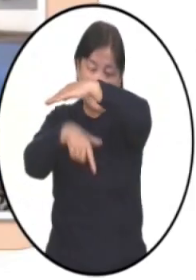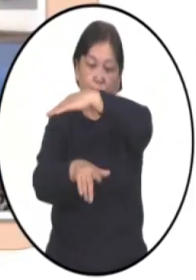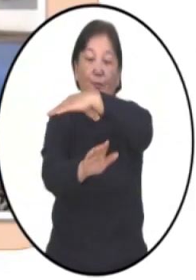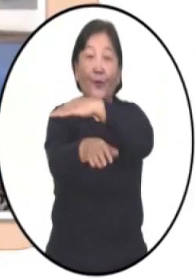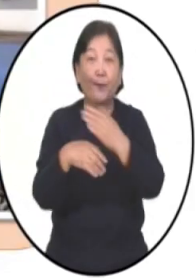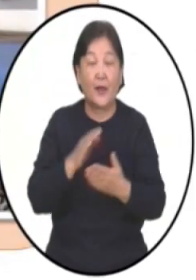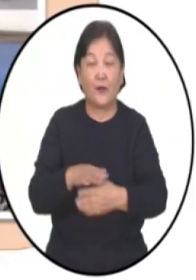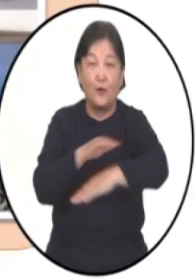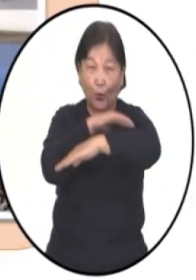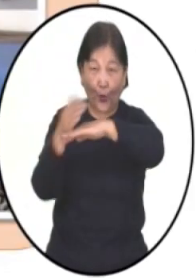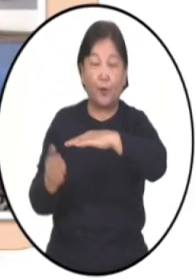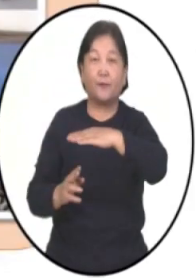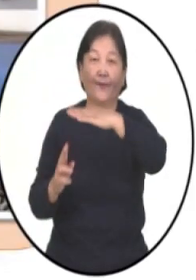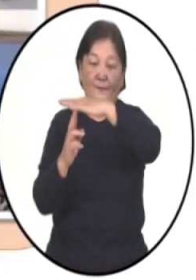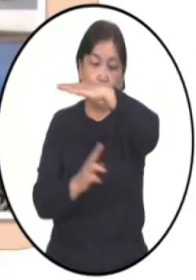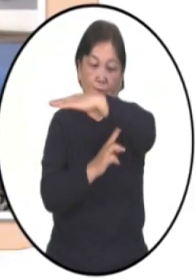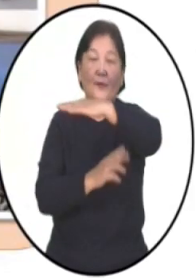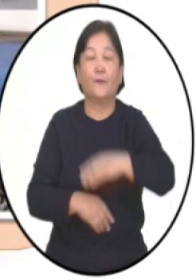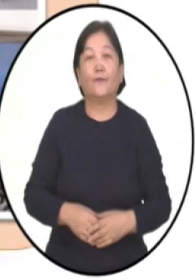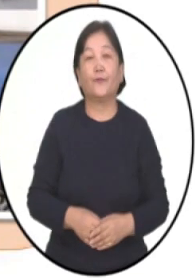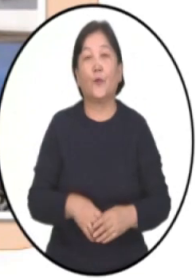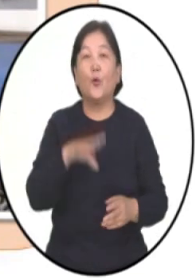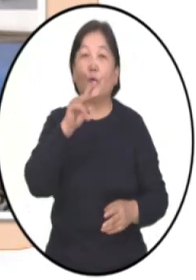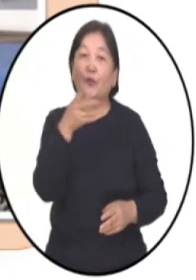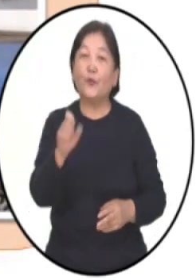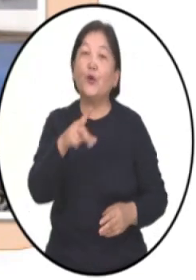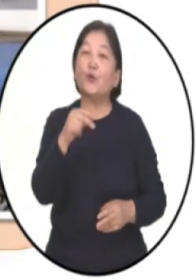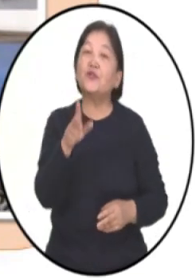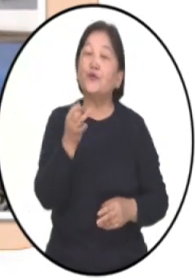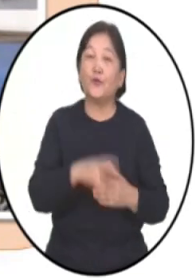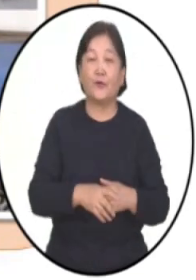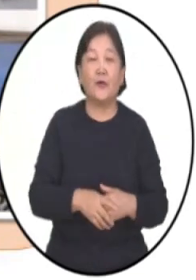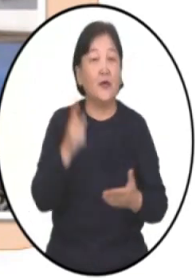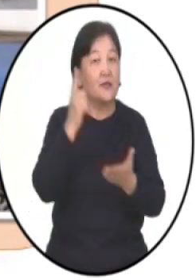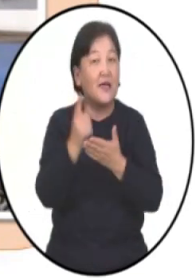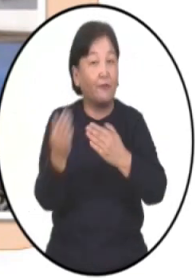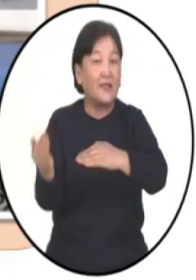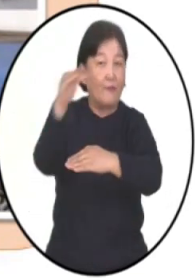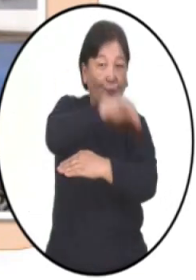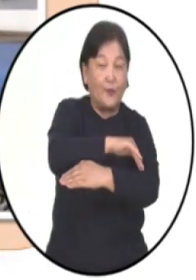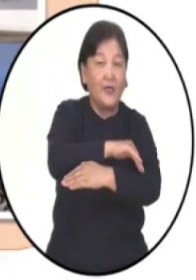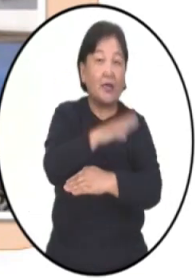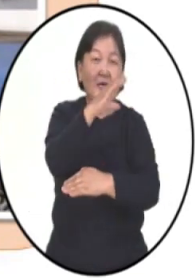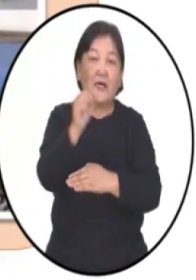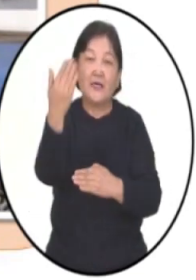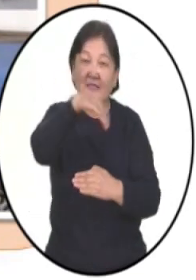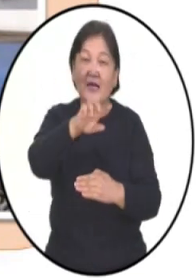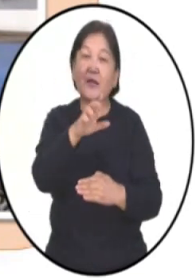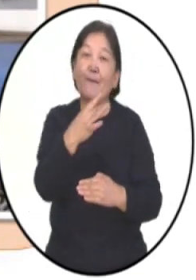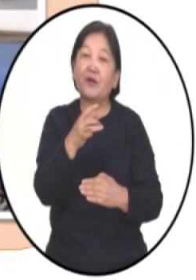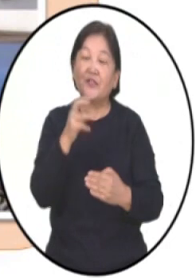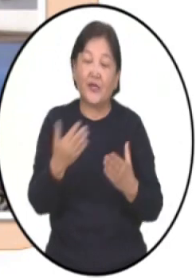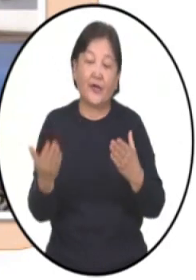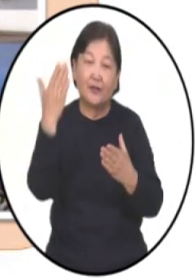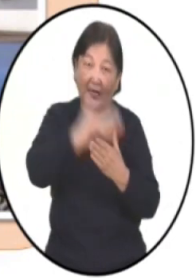За энэний тодорхойлтыг зөвөр харцгаая. Үнэлэхүй хүчин зүйл гэдэг нь зайлшгүй даван туулах, барта саадыг хилдэг. Жишээ нь